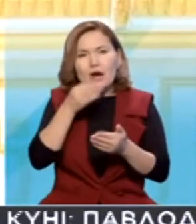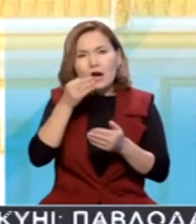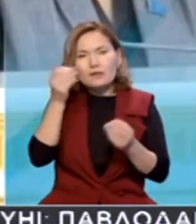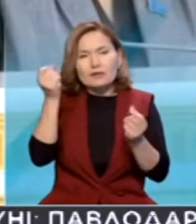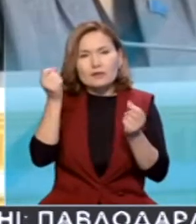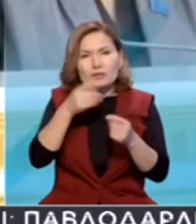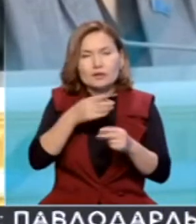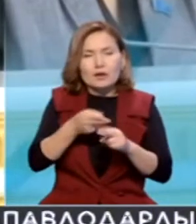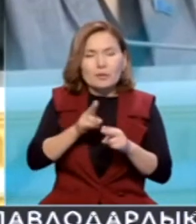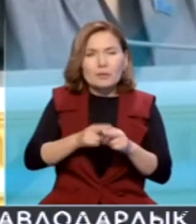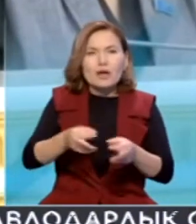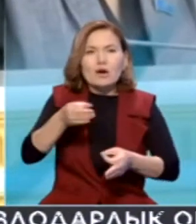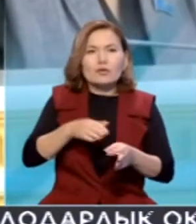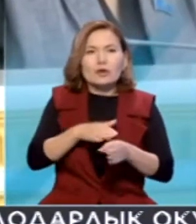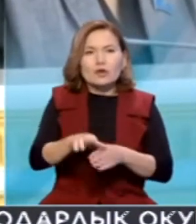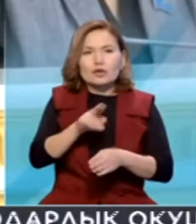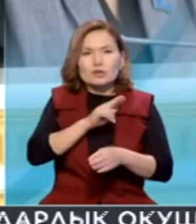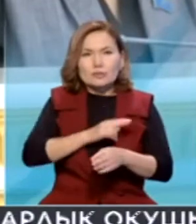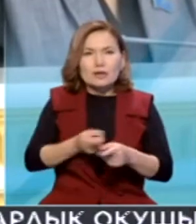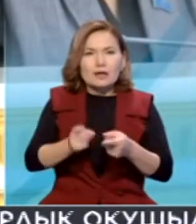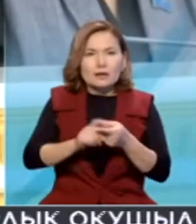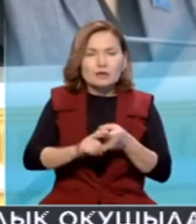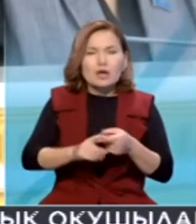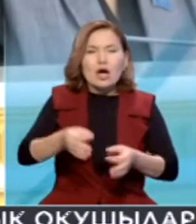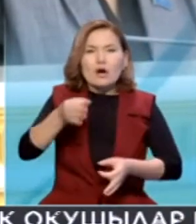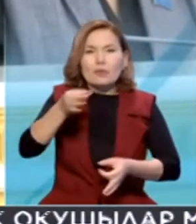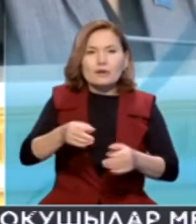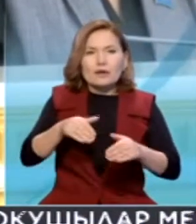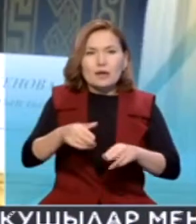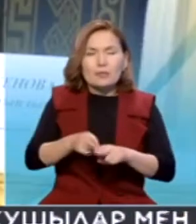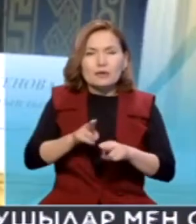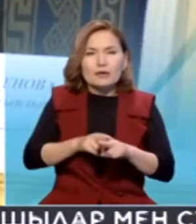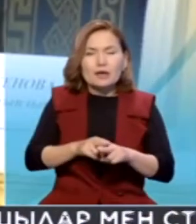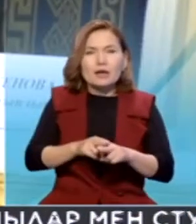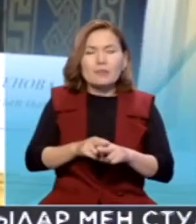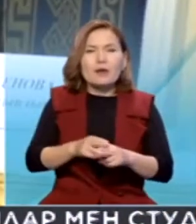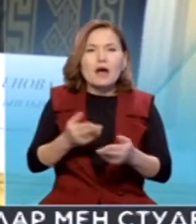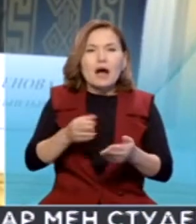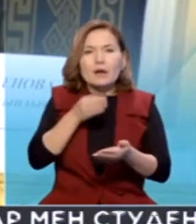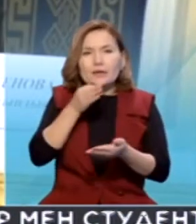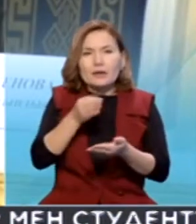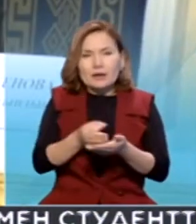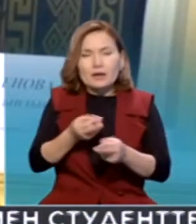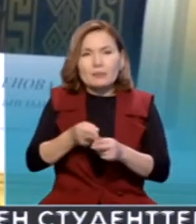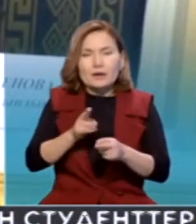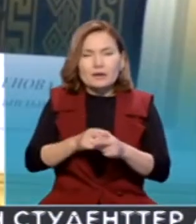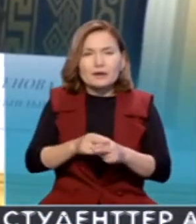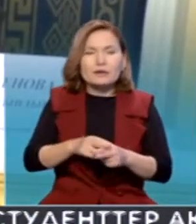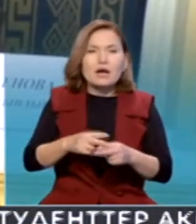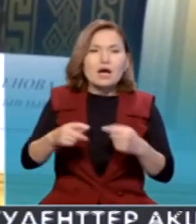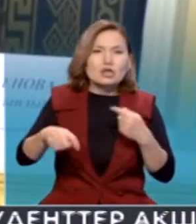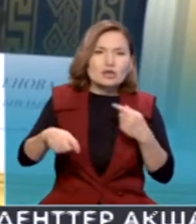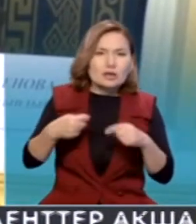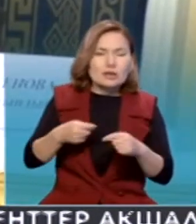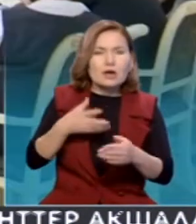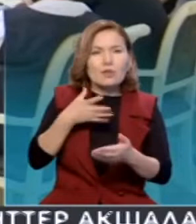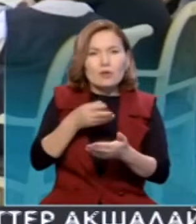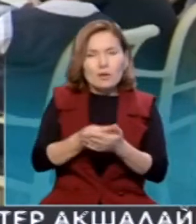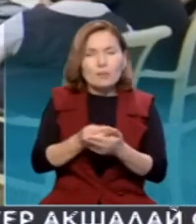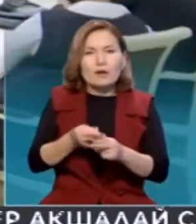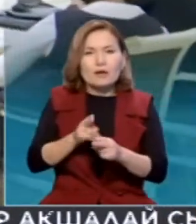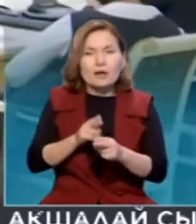бірі сот орындаушылары жұмысына қатысты. Мысалы, сот шешімімен жауапкер қандай да бір тарапқа келтірген шығын өтесе